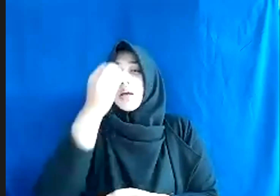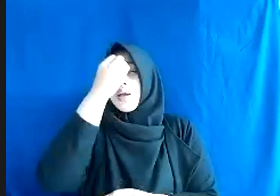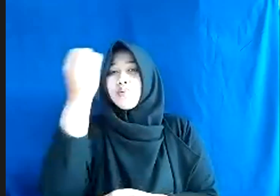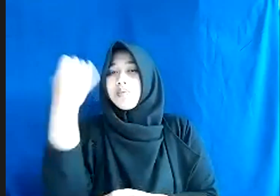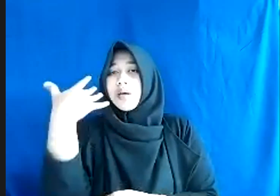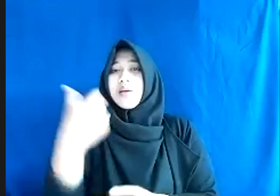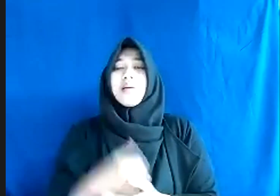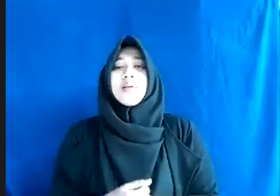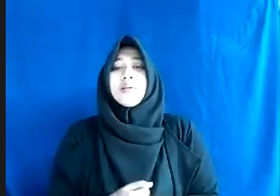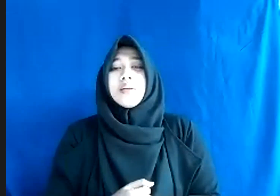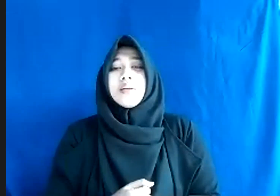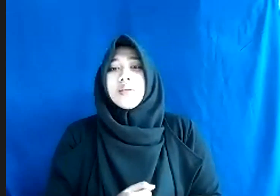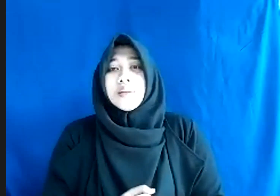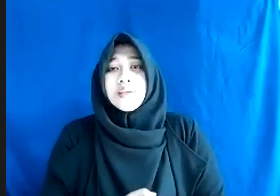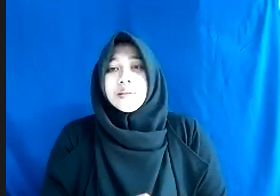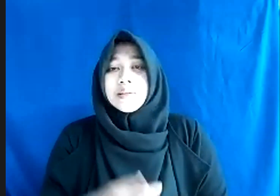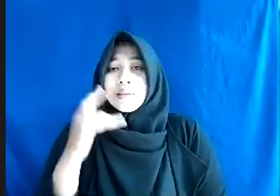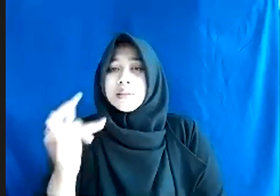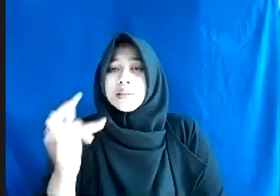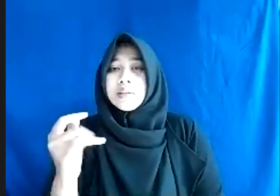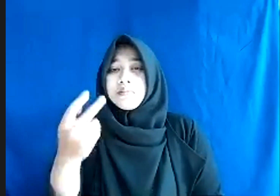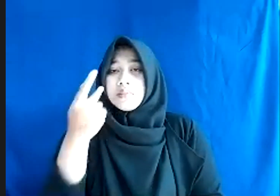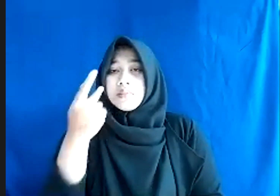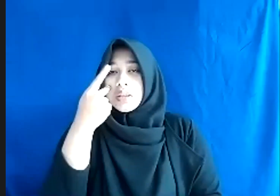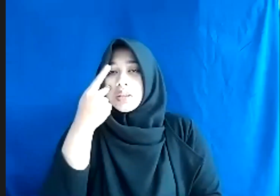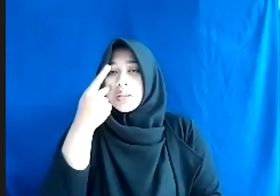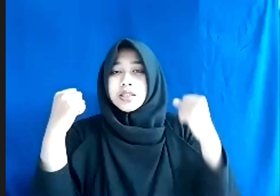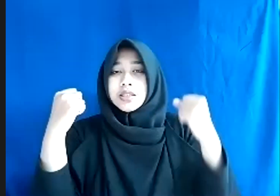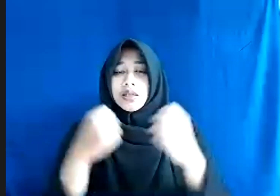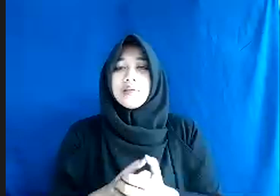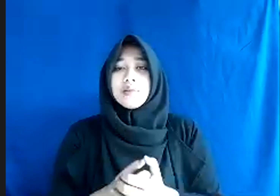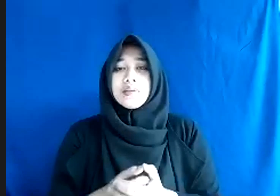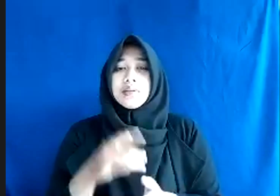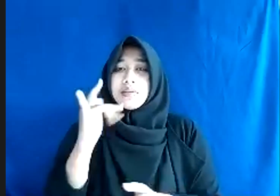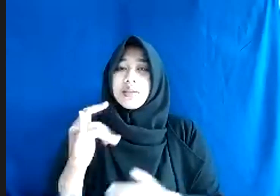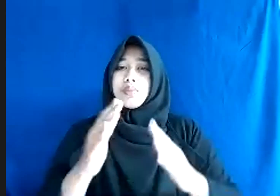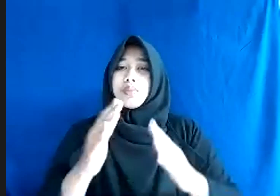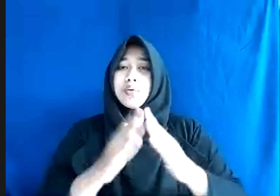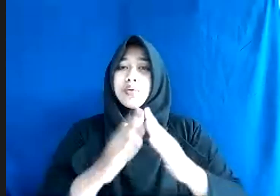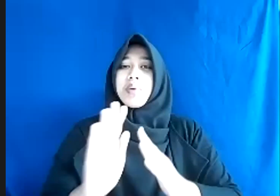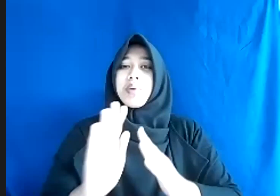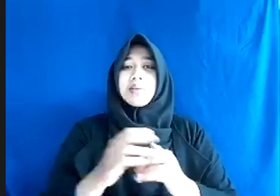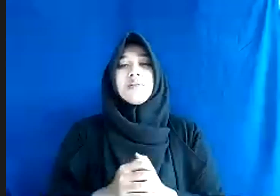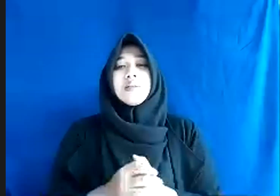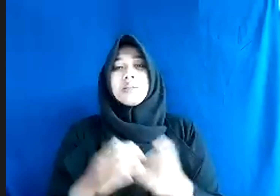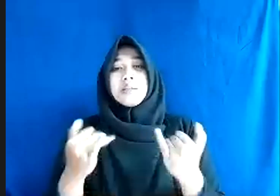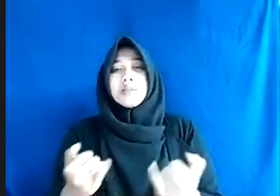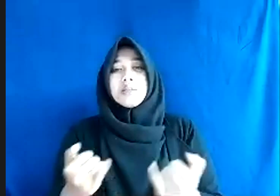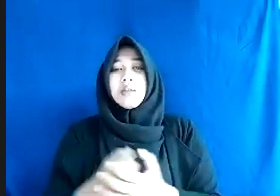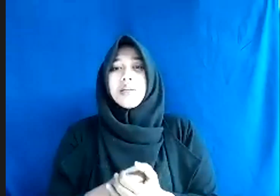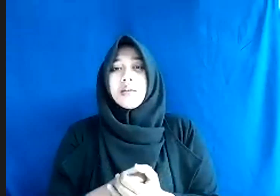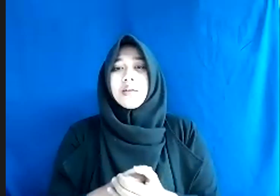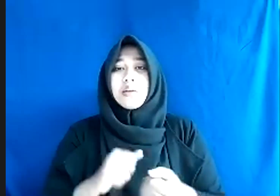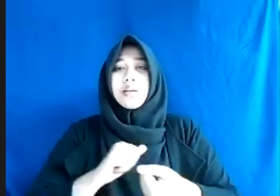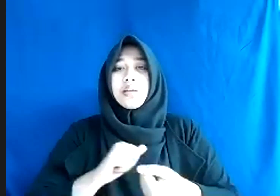stay healthy dan stay home ya, karena sekarang kasus positif